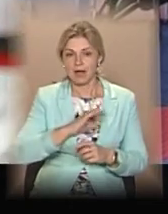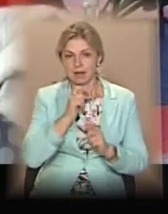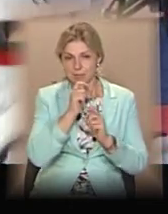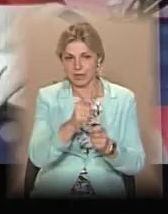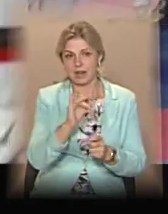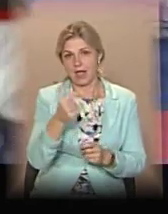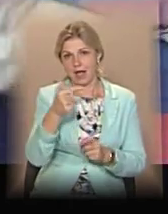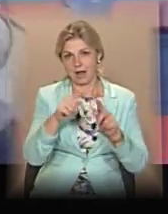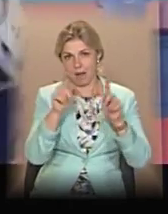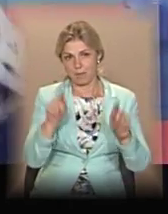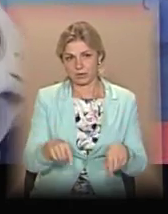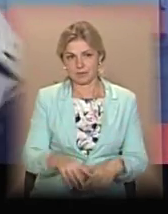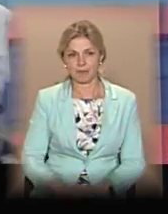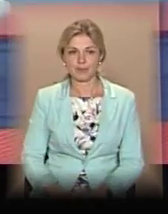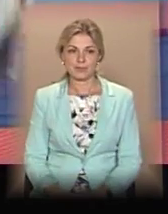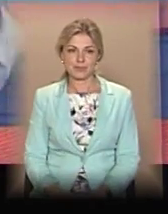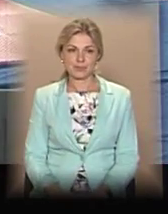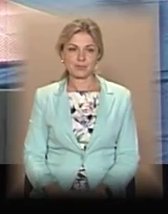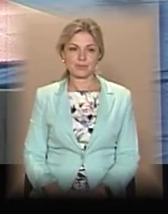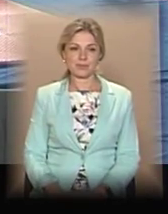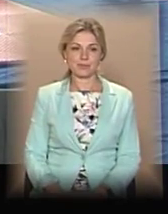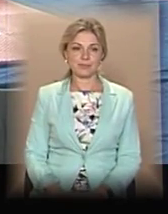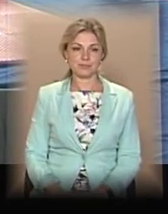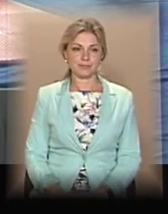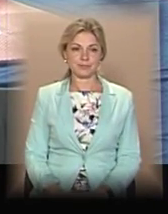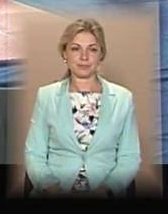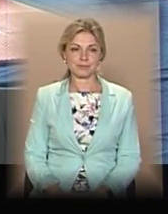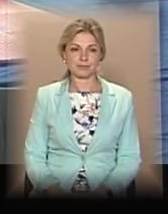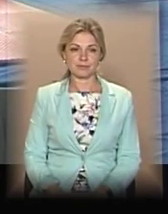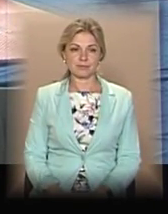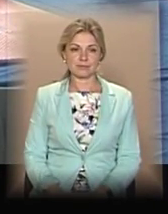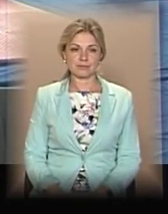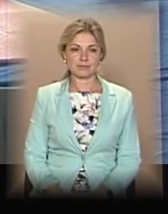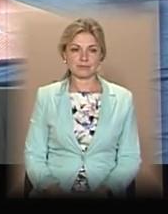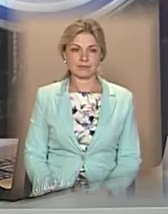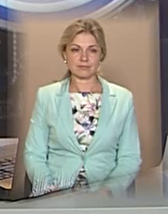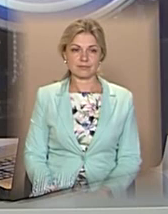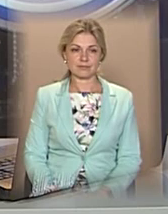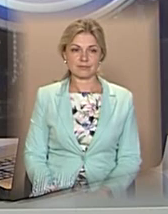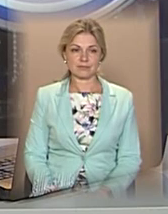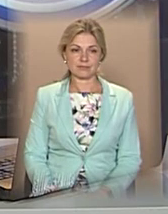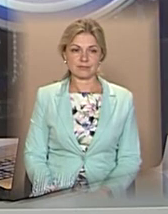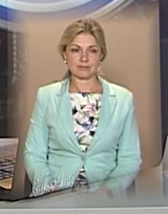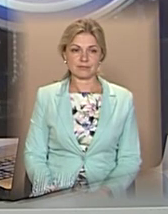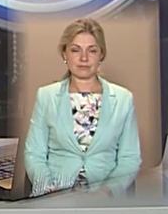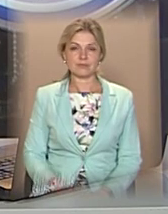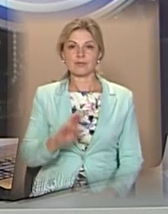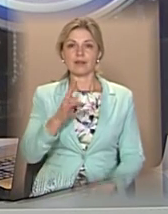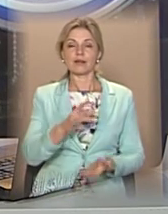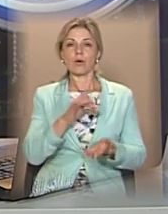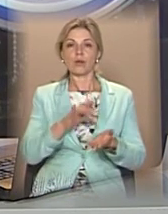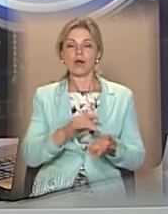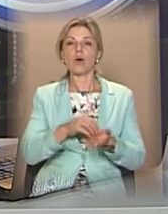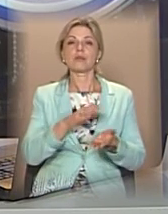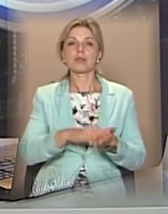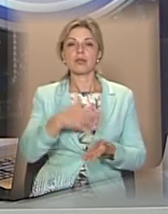почесними грамотами. Ганна Статнік, Максим Симоненко, телевізійні новини Миколаївщини. У Миколаєві